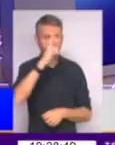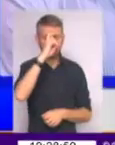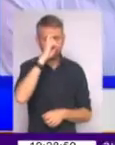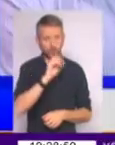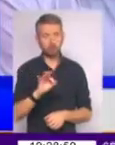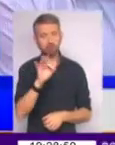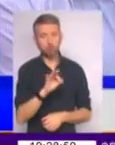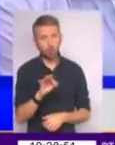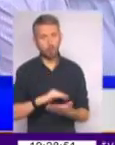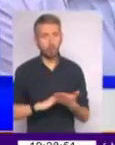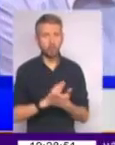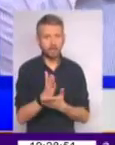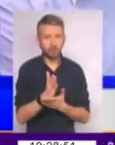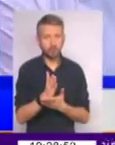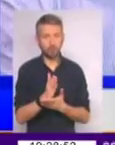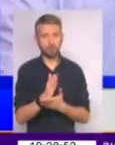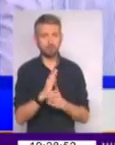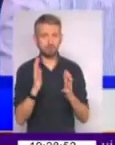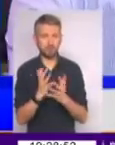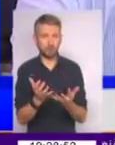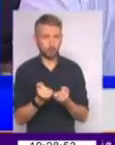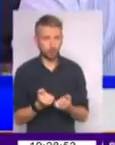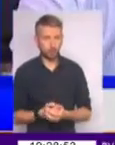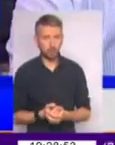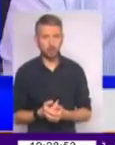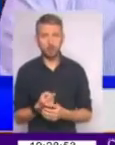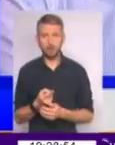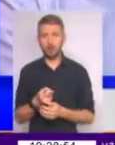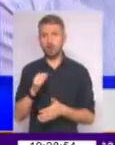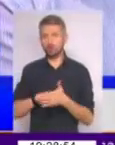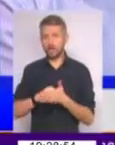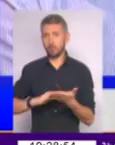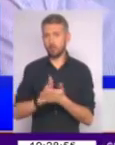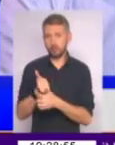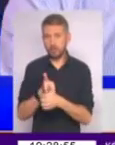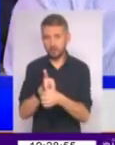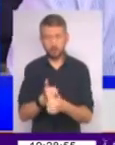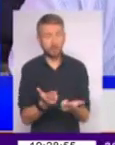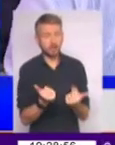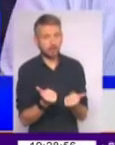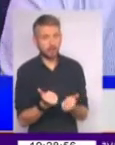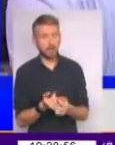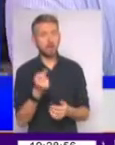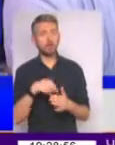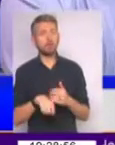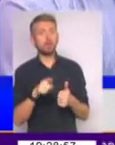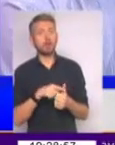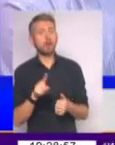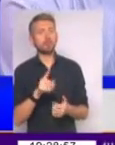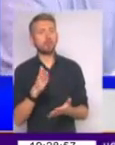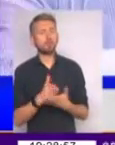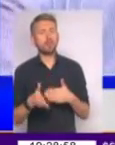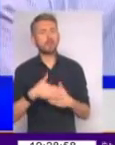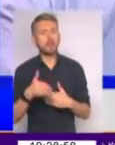щодо політичним притулком. Тому що через політичне переслідування, я вас розумію. За політичне переслідування. Так. І тому, перший момент, що являють собою